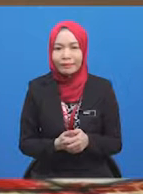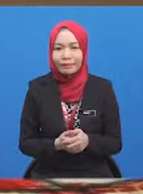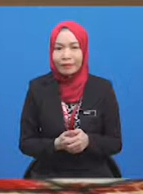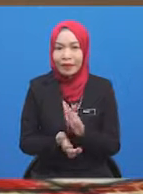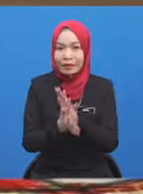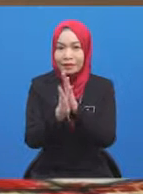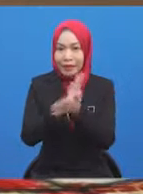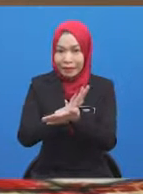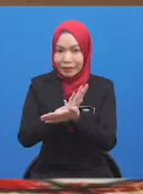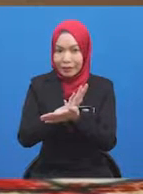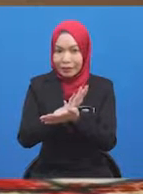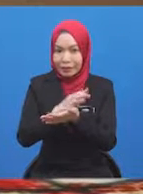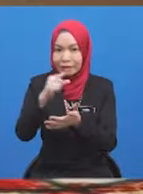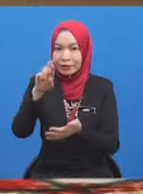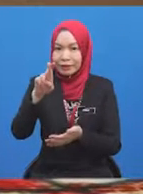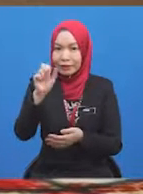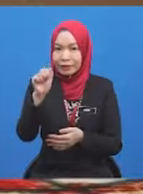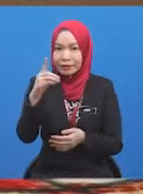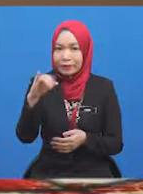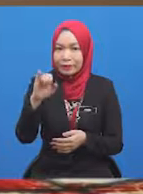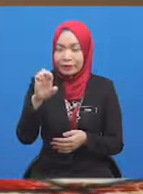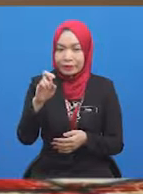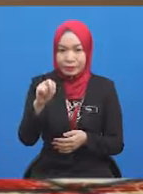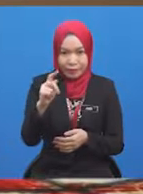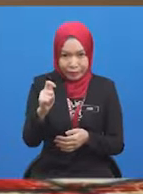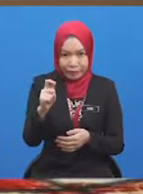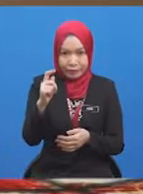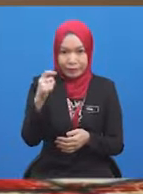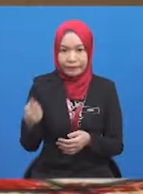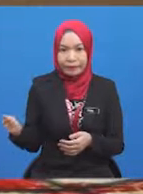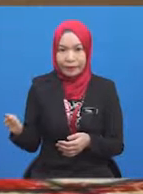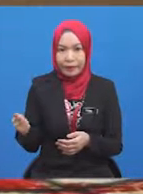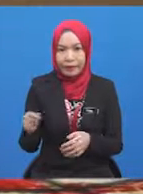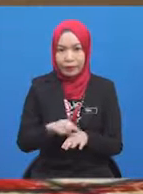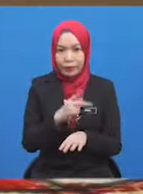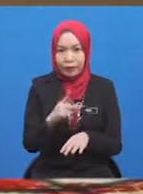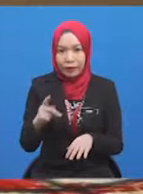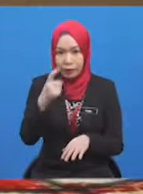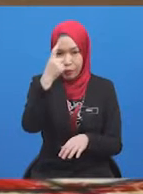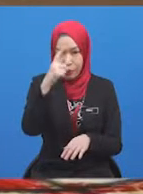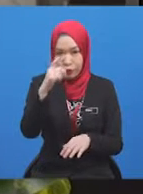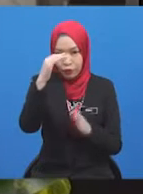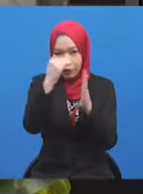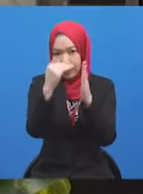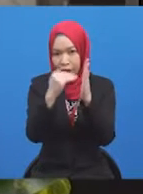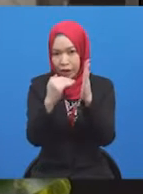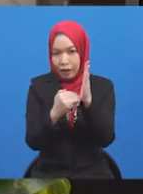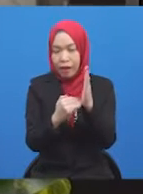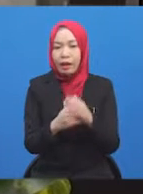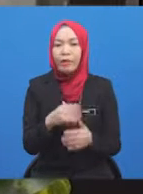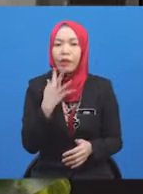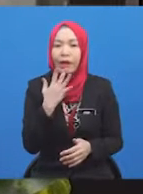Oleh itu, gradient tool digunakan untuk membuat tahap pelarasan warna.